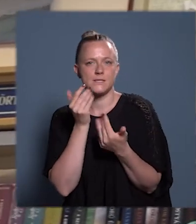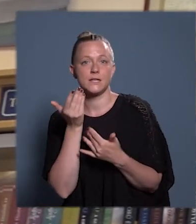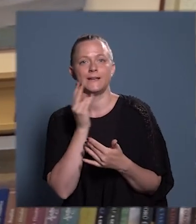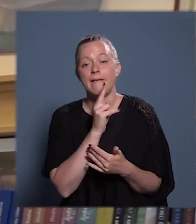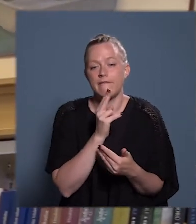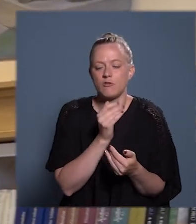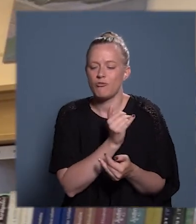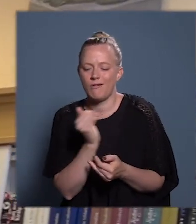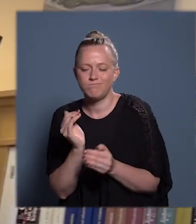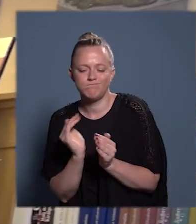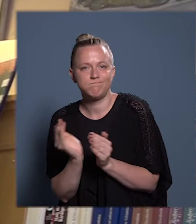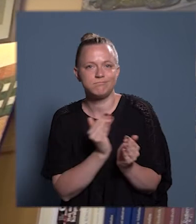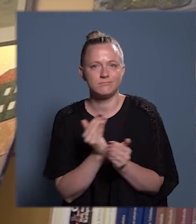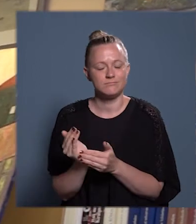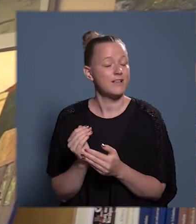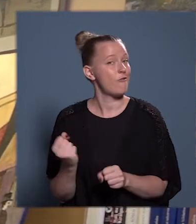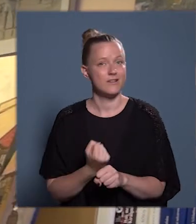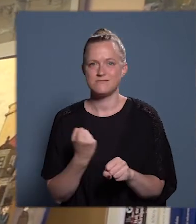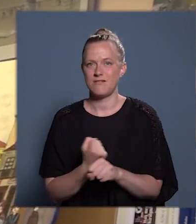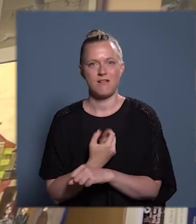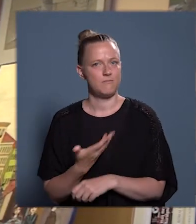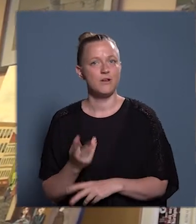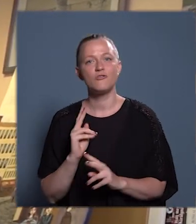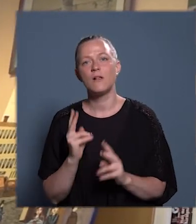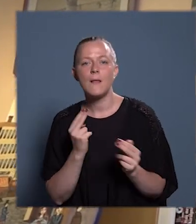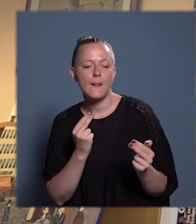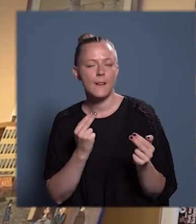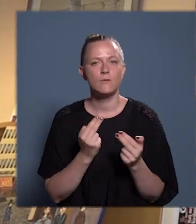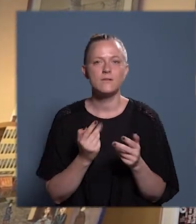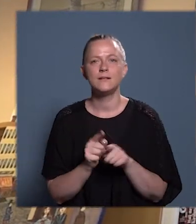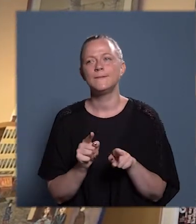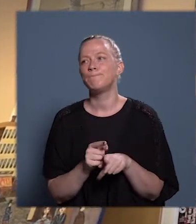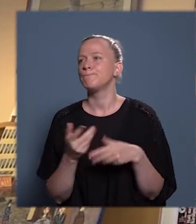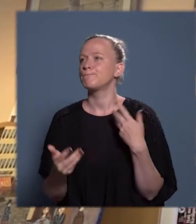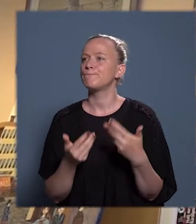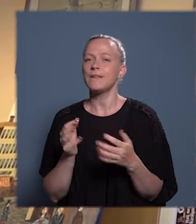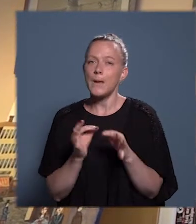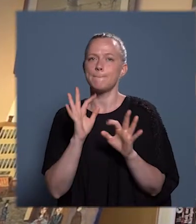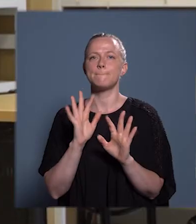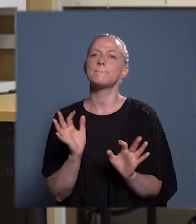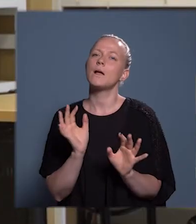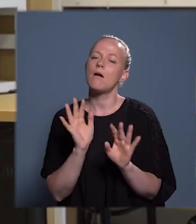és nagyon izgalmas lehet közel, ilyen, éppen a